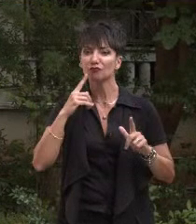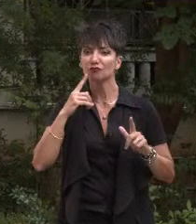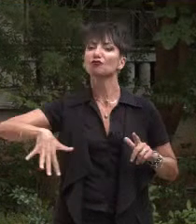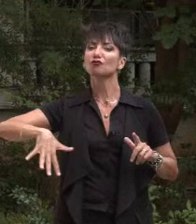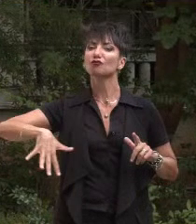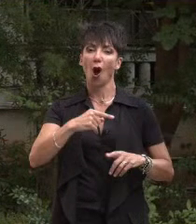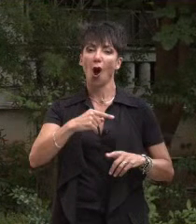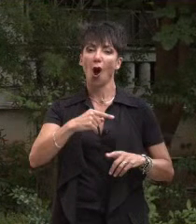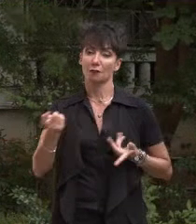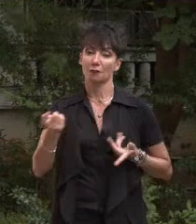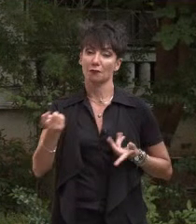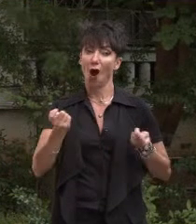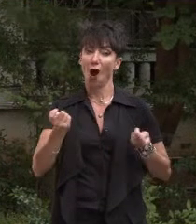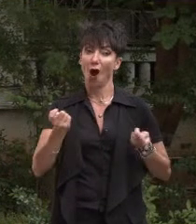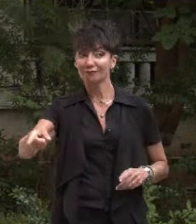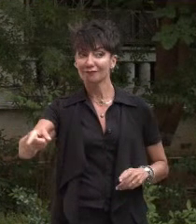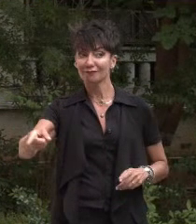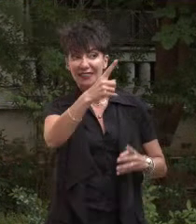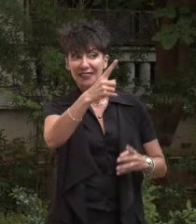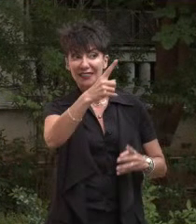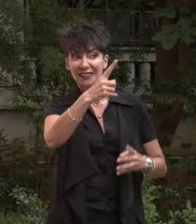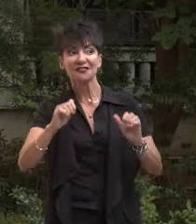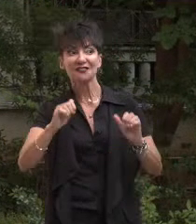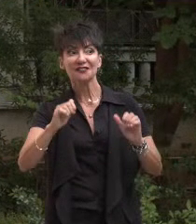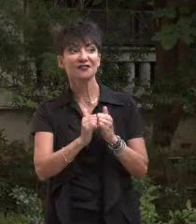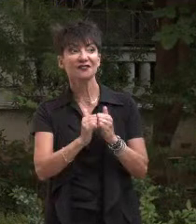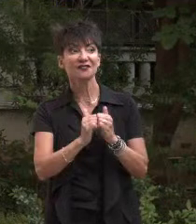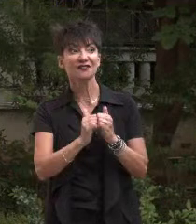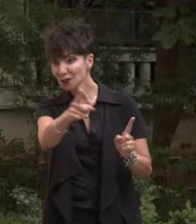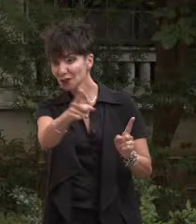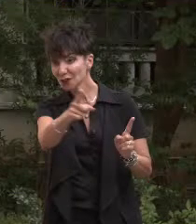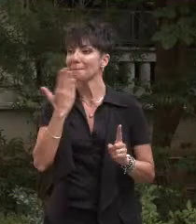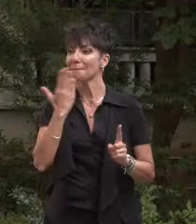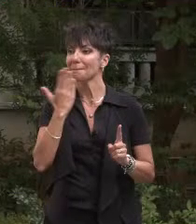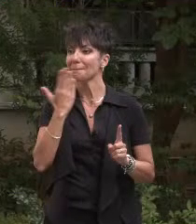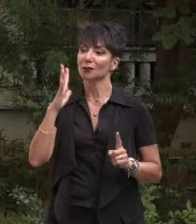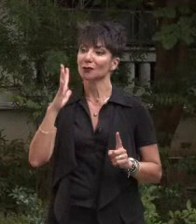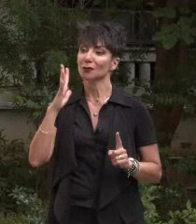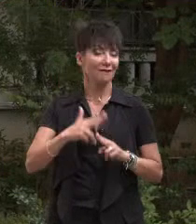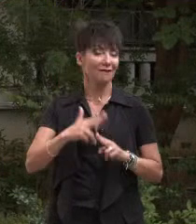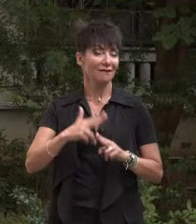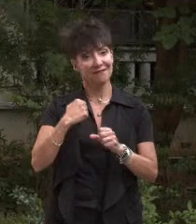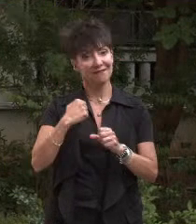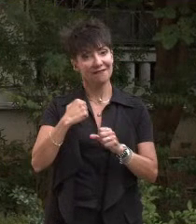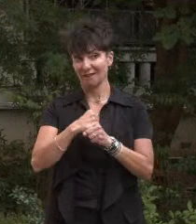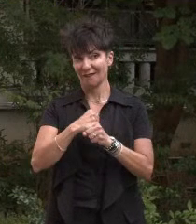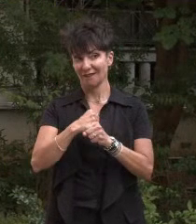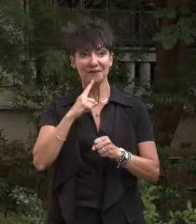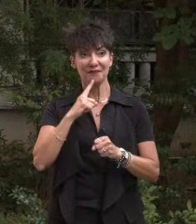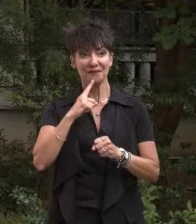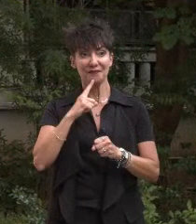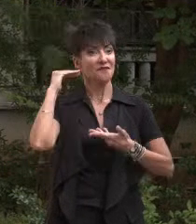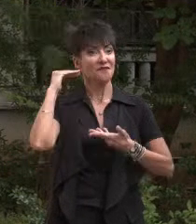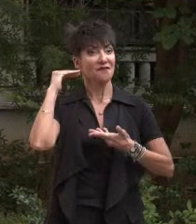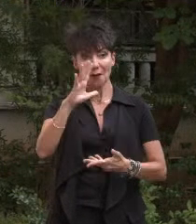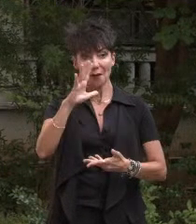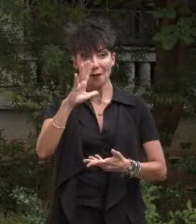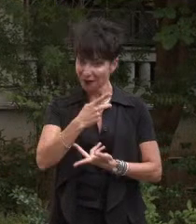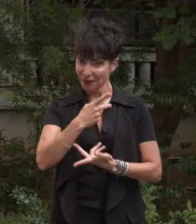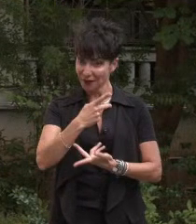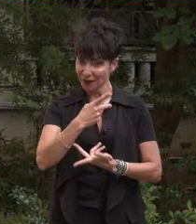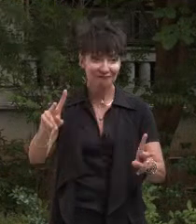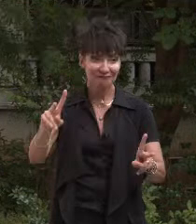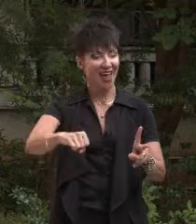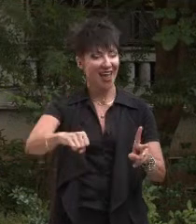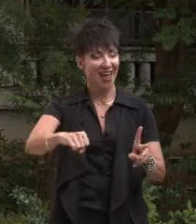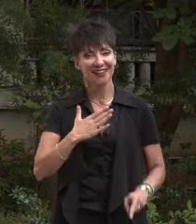ένα μεγάλο ευχαριστώ στους γονείς, συγγενείς και φίλους αυτών των 30 μαθητών για το σπουδαίο έργο σας. Αυτό το βραβείο είναι επίσης και δικό σας.